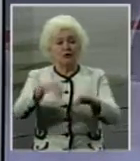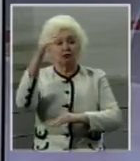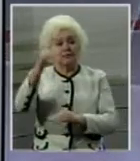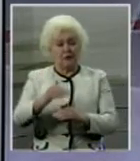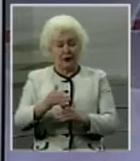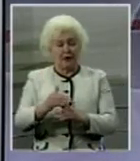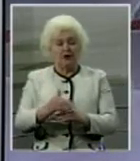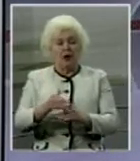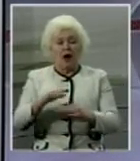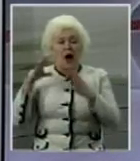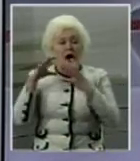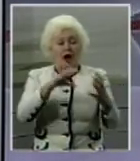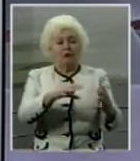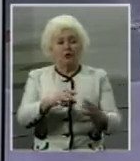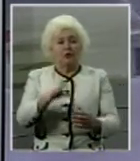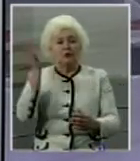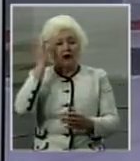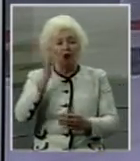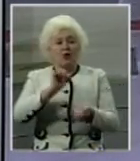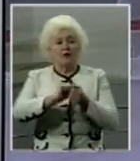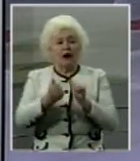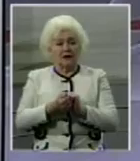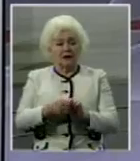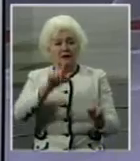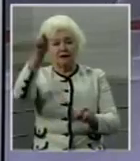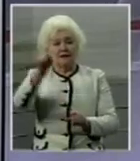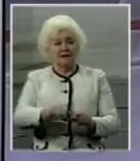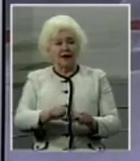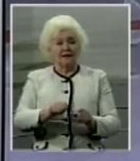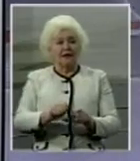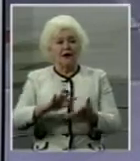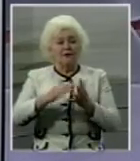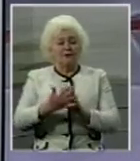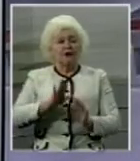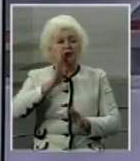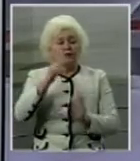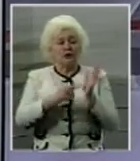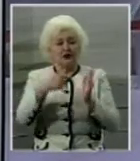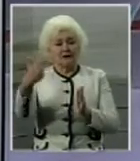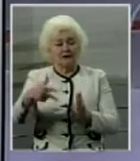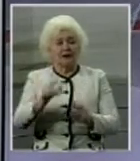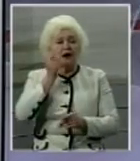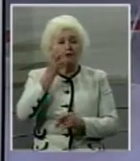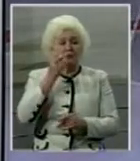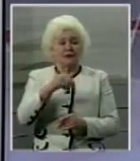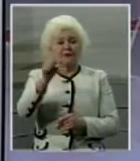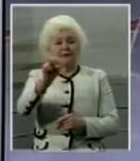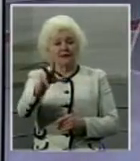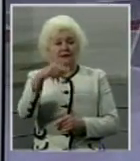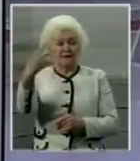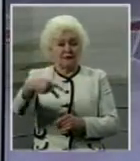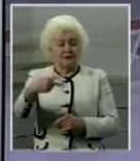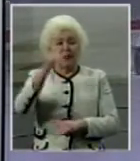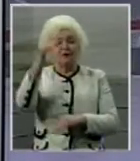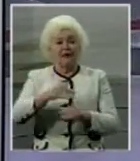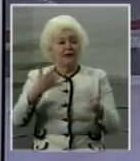ввечері. Автобус Каховка-Кам'янка заїжджає в село вранці о 6:30 та в обід о 13:20. Ввечері він